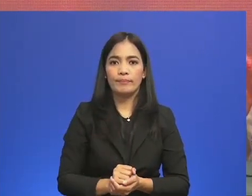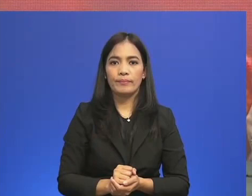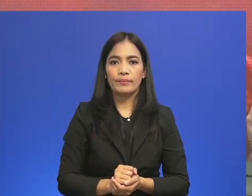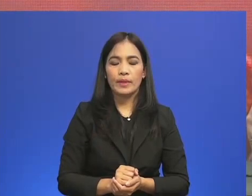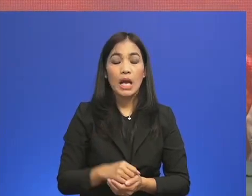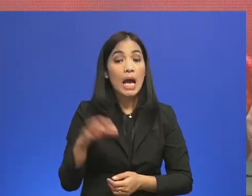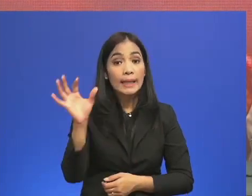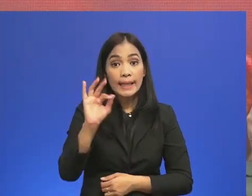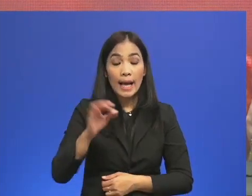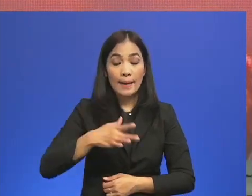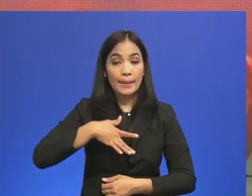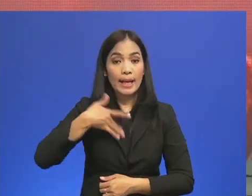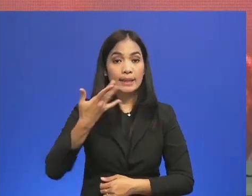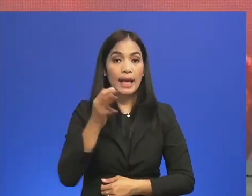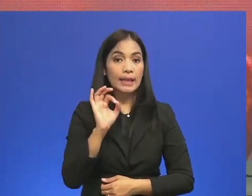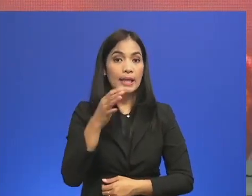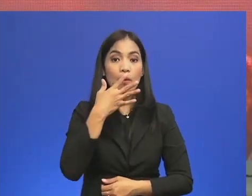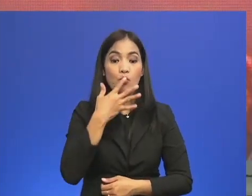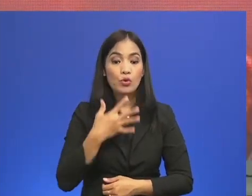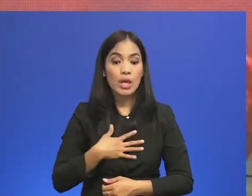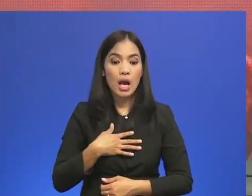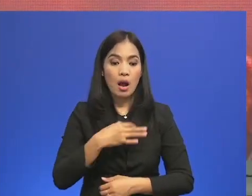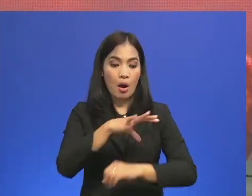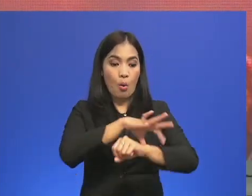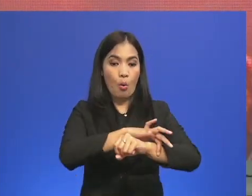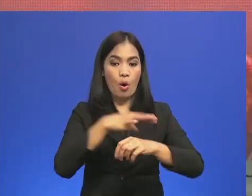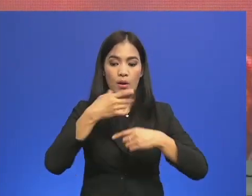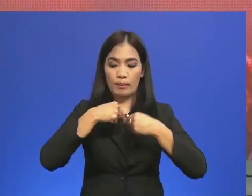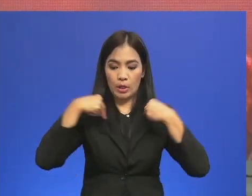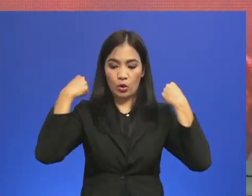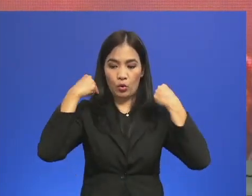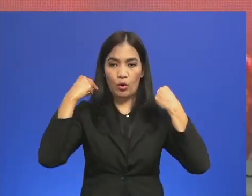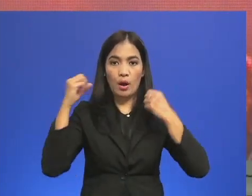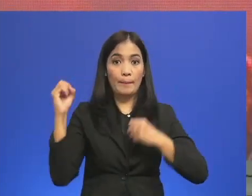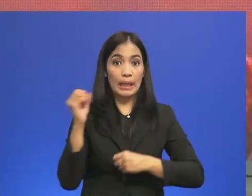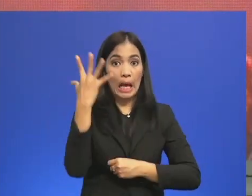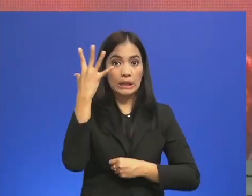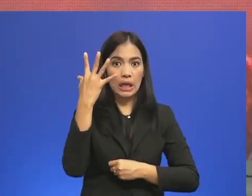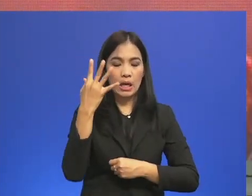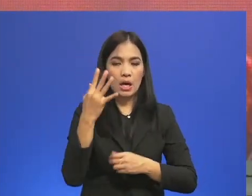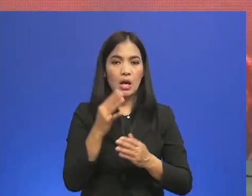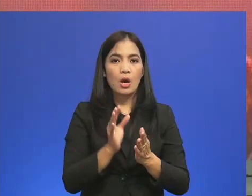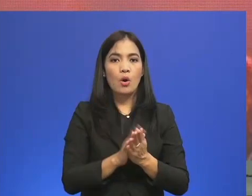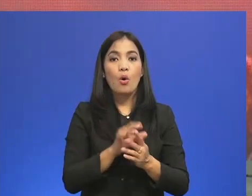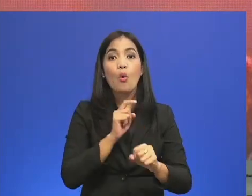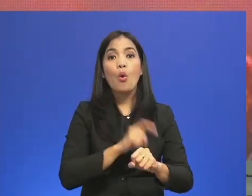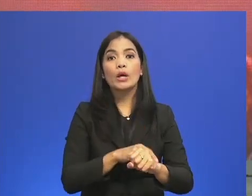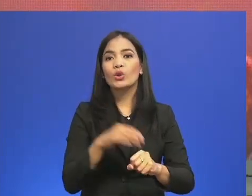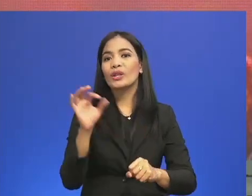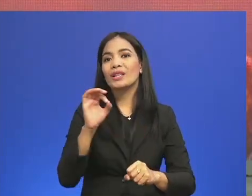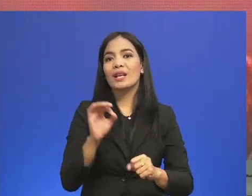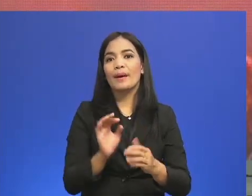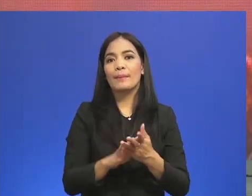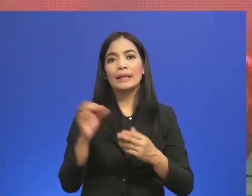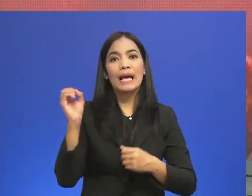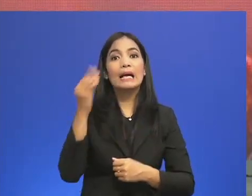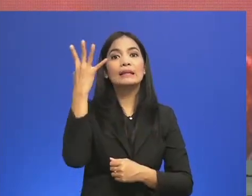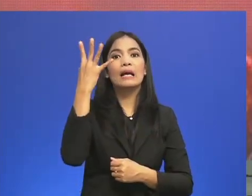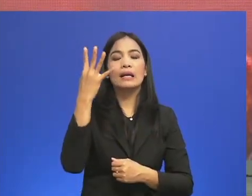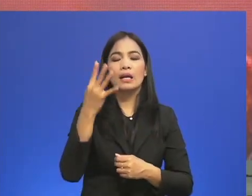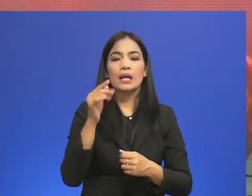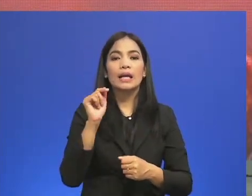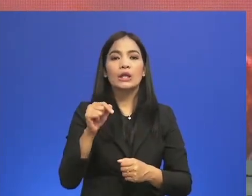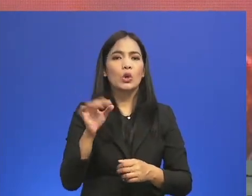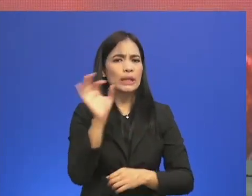jangan merasa tidak memiliki perhiasan ketika saudara tidak memiliki perhiasan. Perhiasanmu janganlah